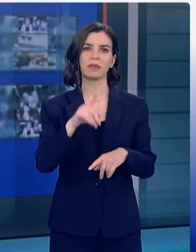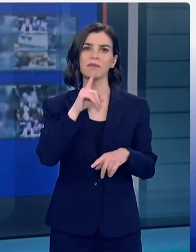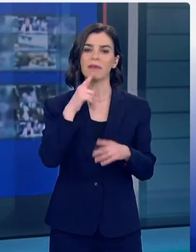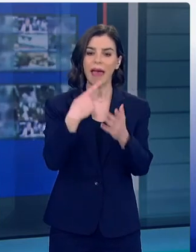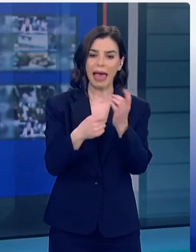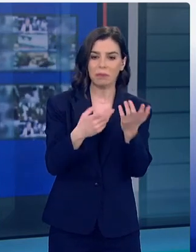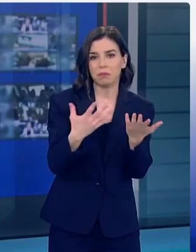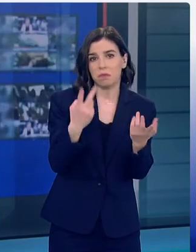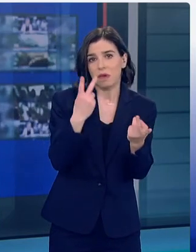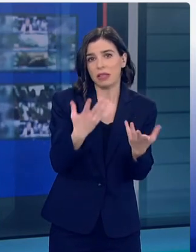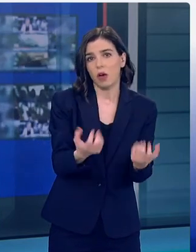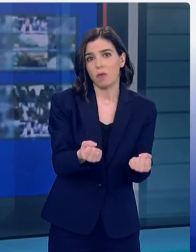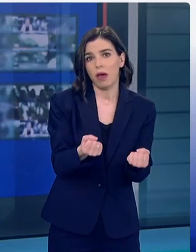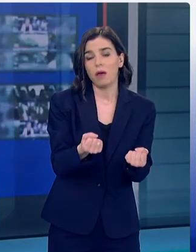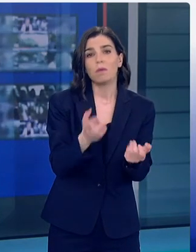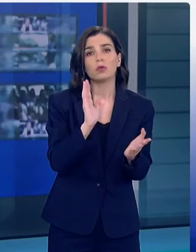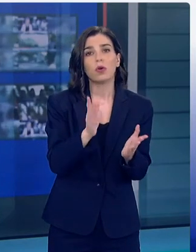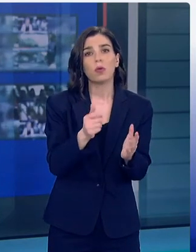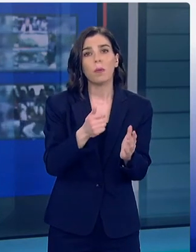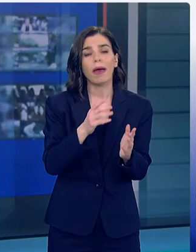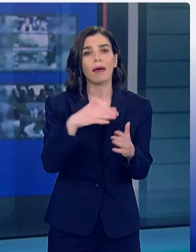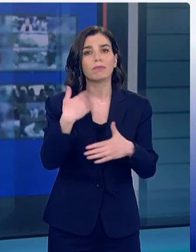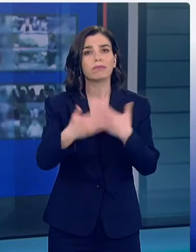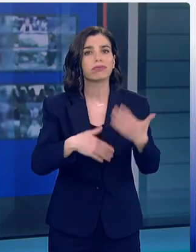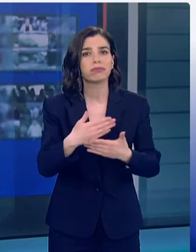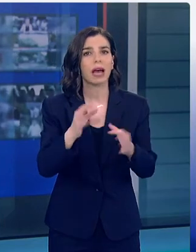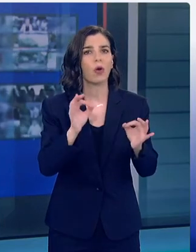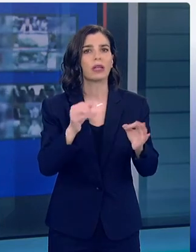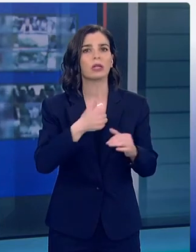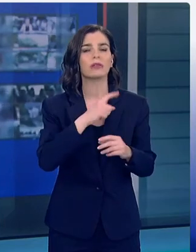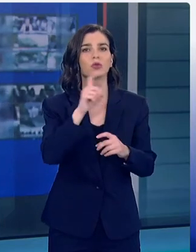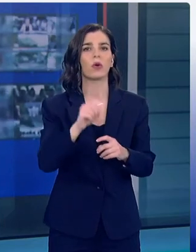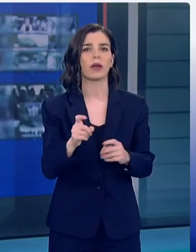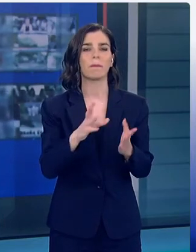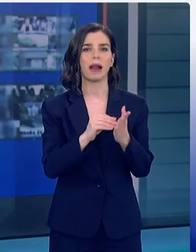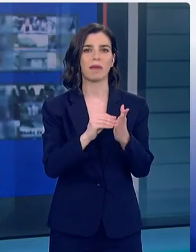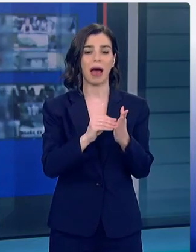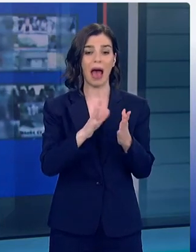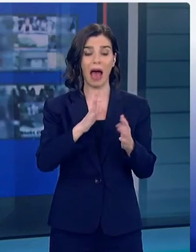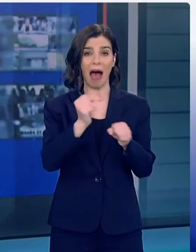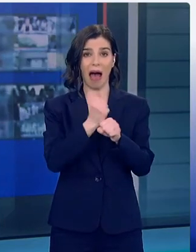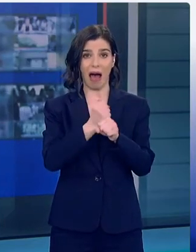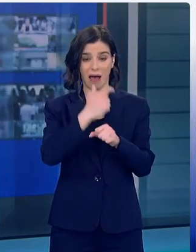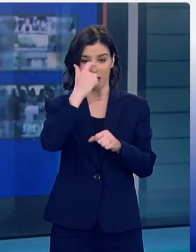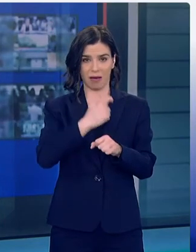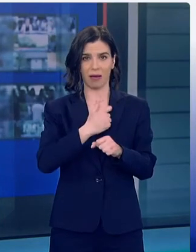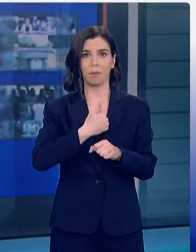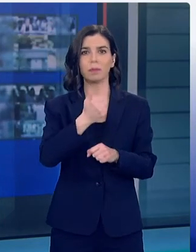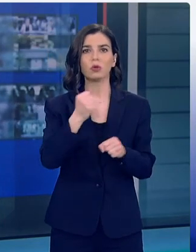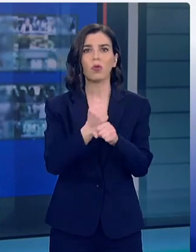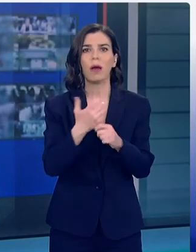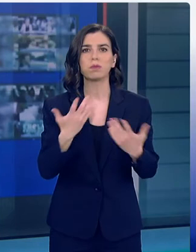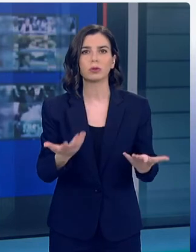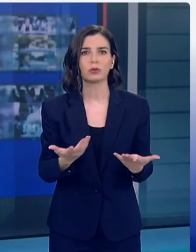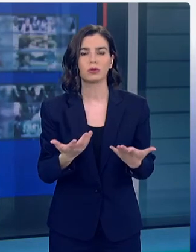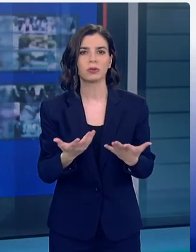υστέρηση, πώς μπορεί να περάσει η χώρα μας ομαλά στην επόμενη μέρα? Πώς θα επιστρέψει, για παράδειγμα, ο εργαζόμενος ελεύθερα στη δουλειά του, εάν